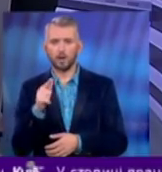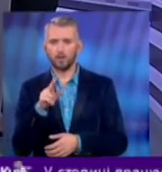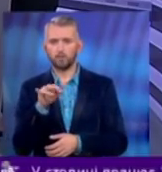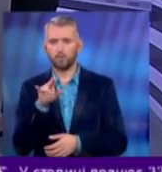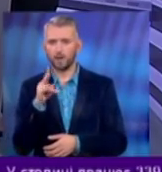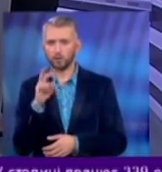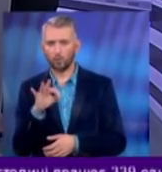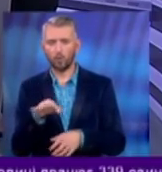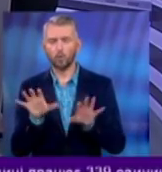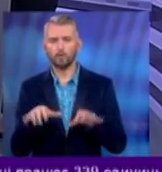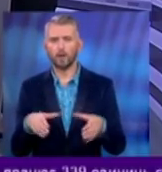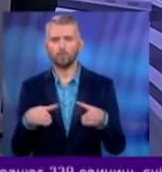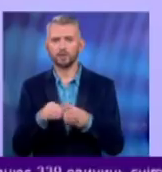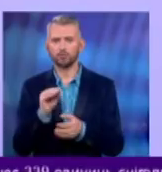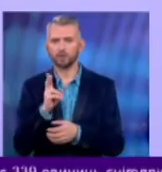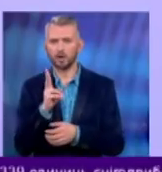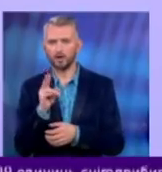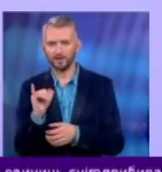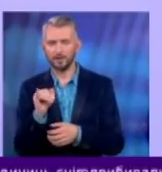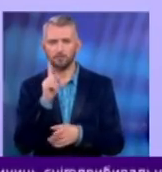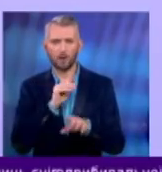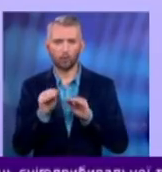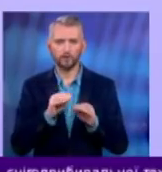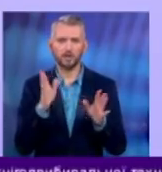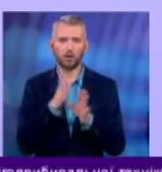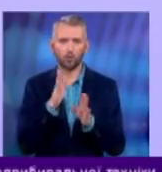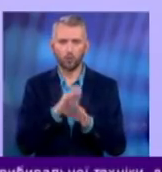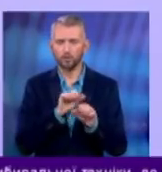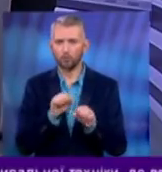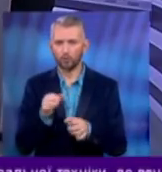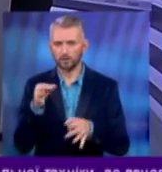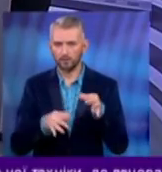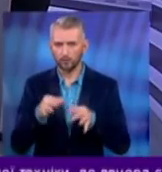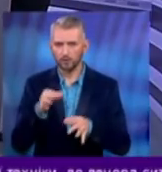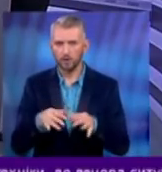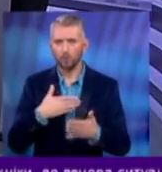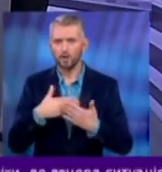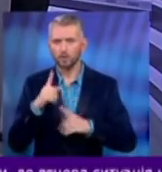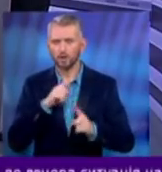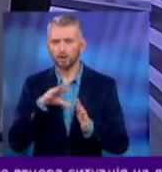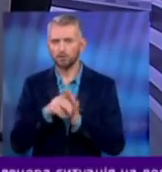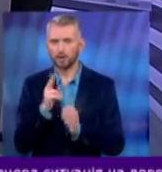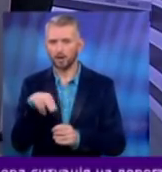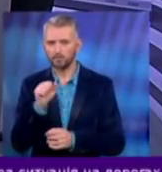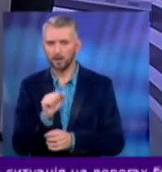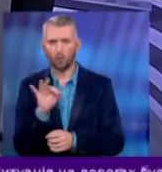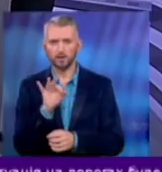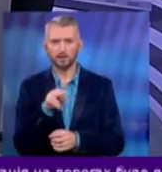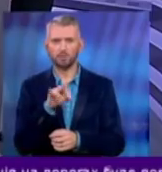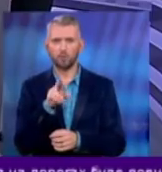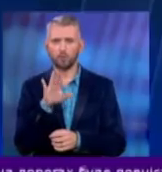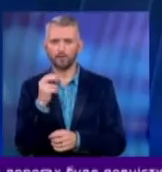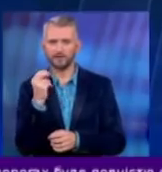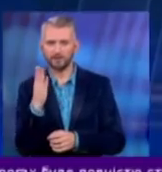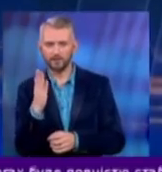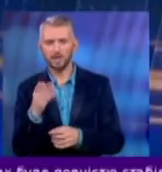був Олег Попенко, голова комітету ЖКІ благоустрою, екології та охорони навколишнього середовища громадської ради при КМДА та Олександр